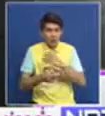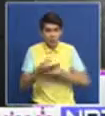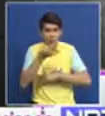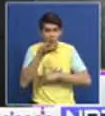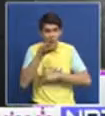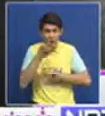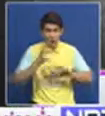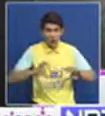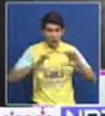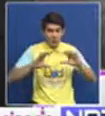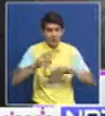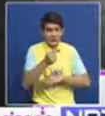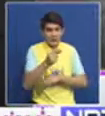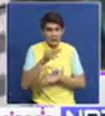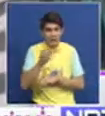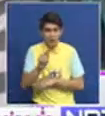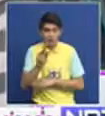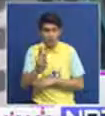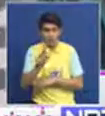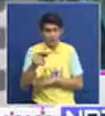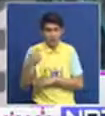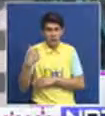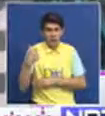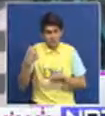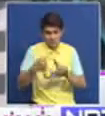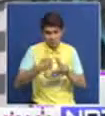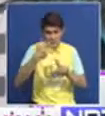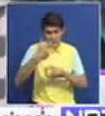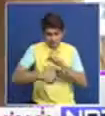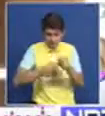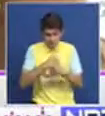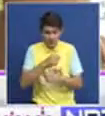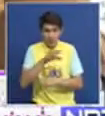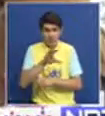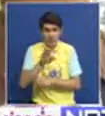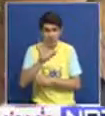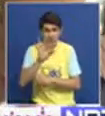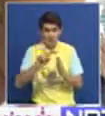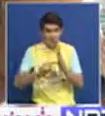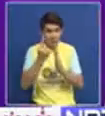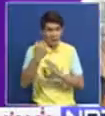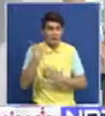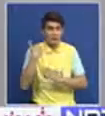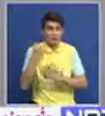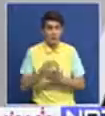รัฐต่อรัฐ20นัดโดยเริ่มในเดือนมีนาคม2559